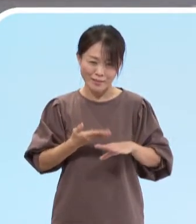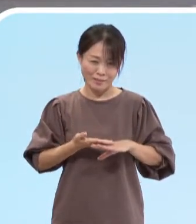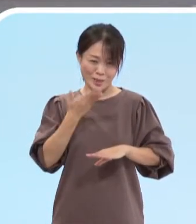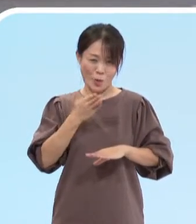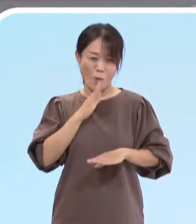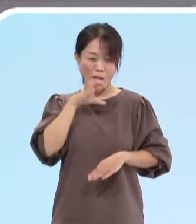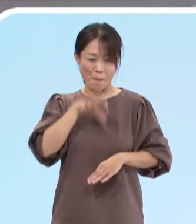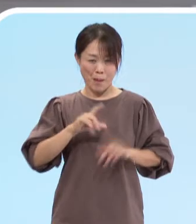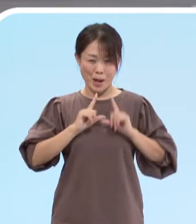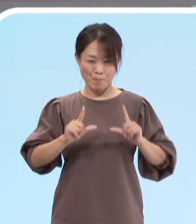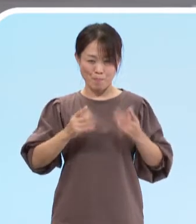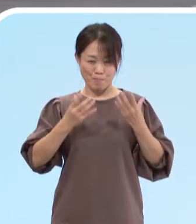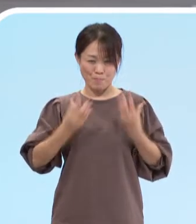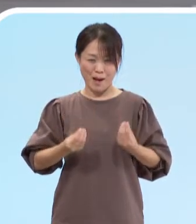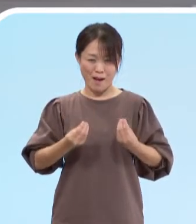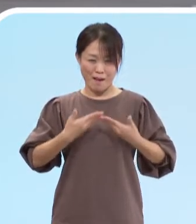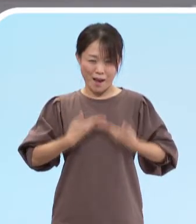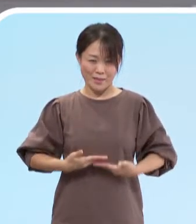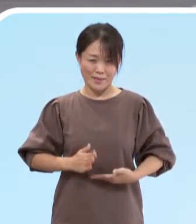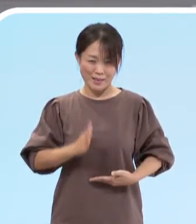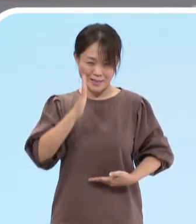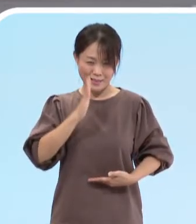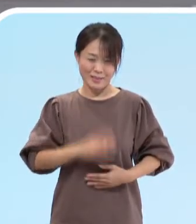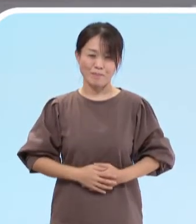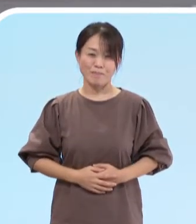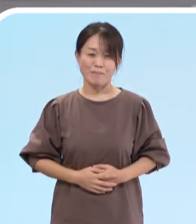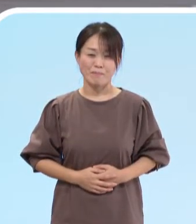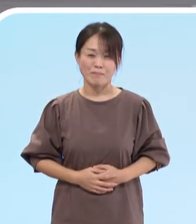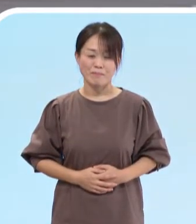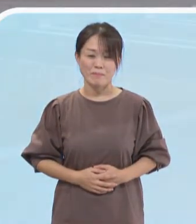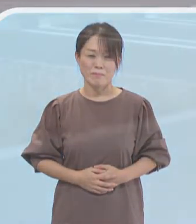上、現場からお送りいたしました。ご安全に。